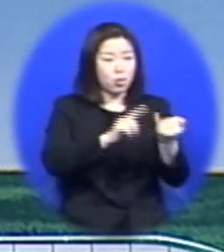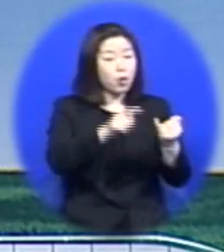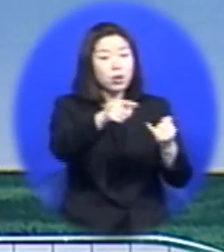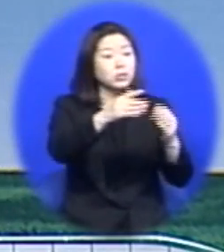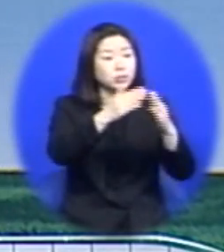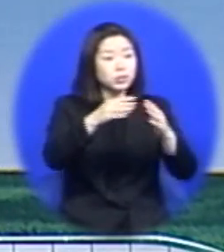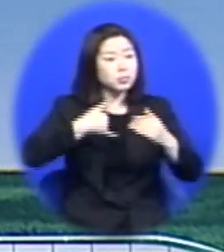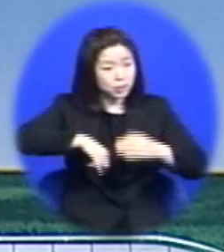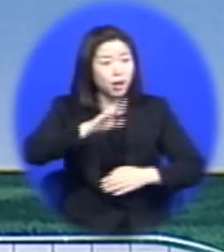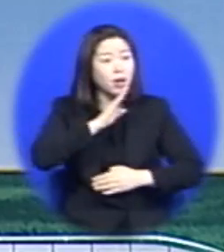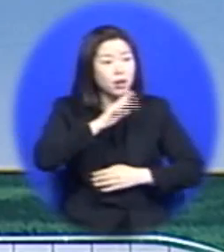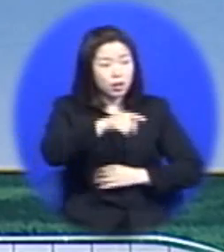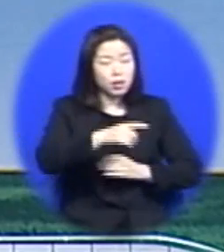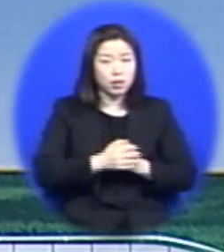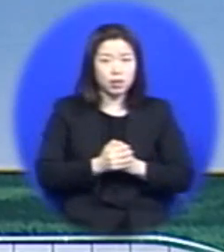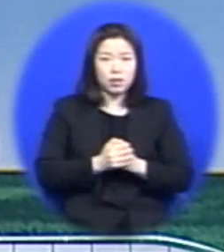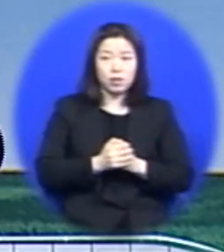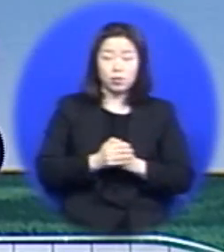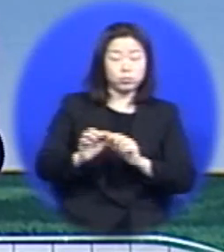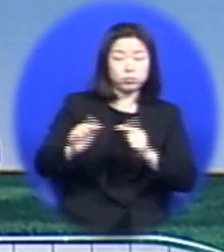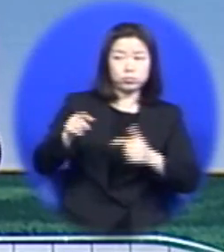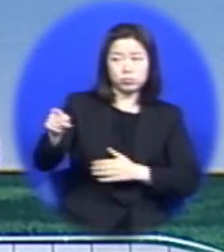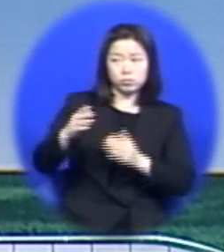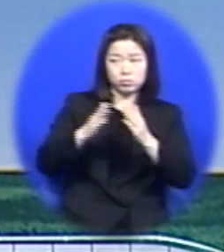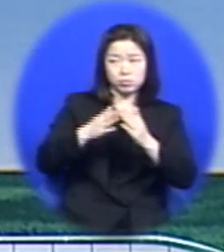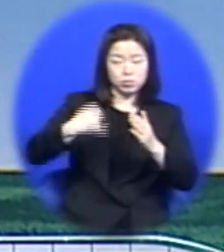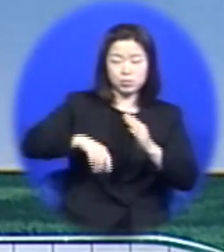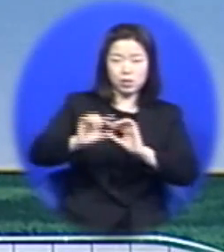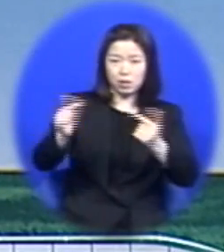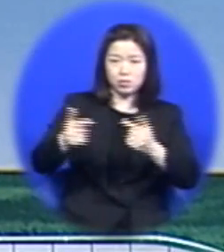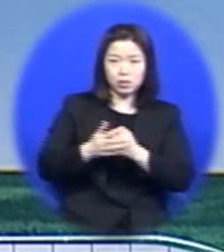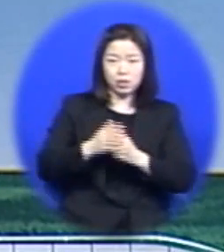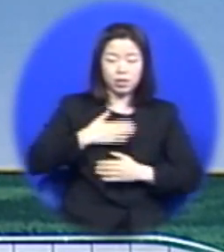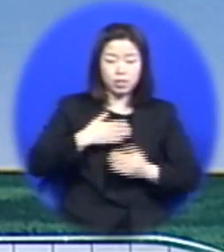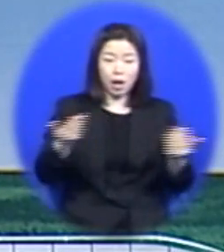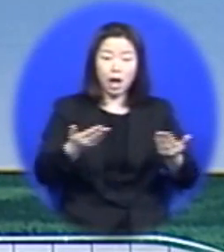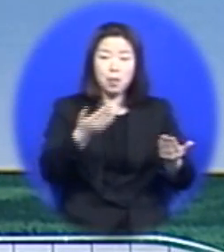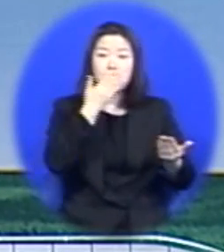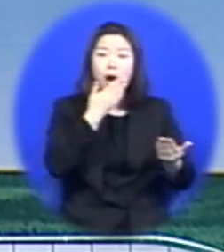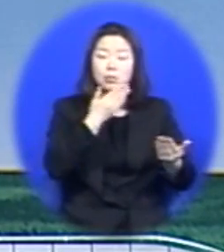딸이야. 아니야, 나 그 집 딸 아니야. 나 식모야.